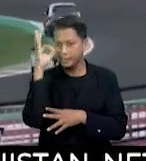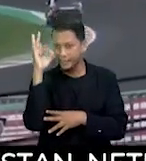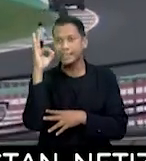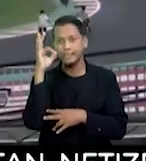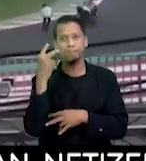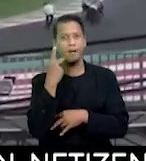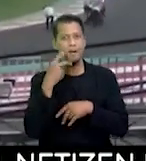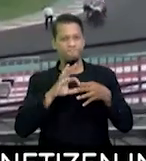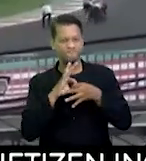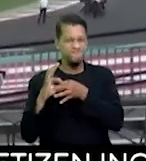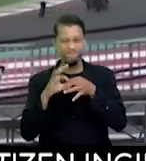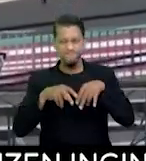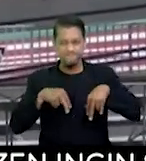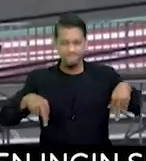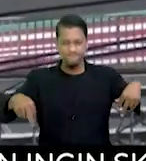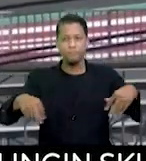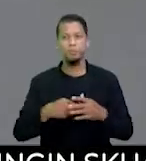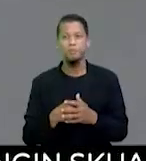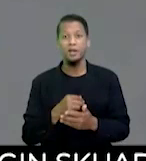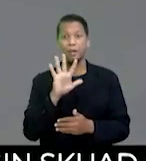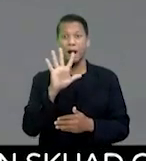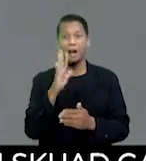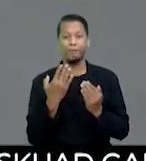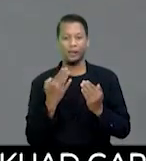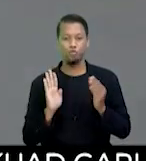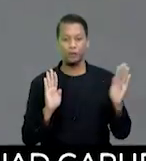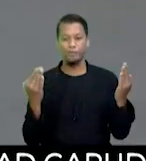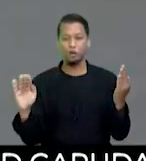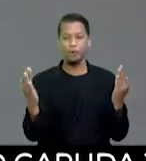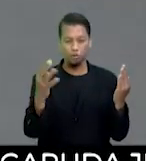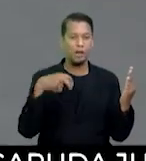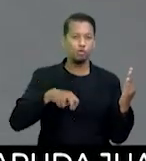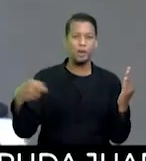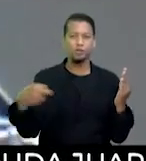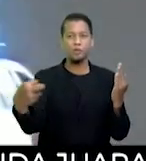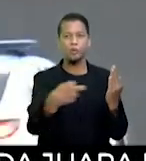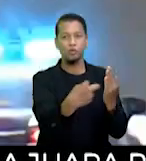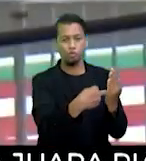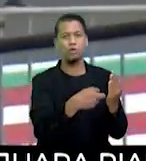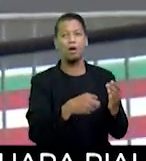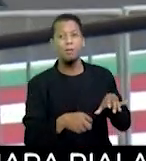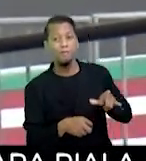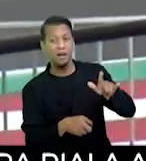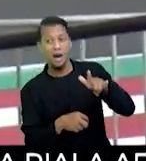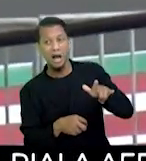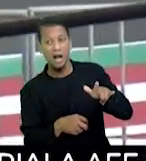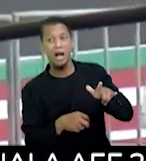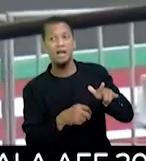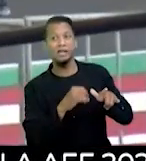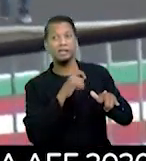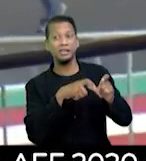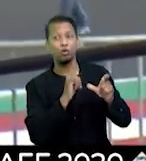penjagaan di 5 pintu masuk Pulau Lombok, Nusa Tenggara Barat, termasuk diantaranya Bandara Zainuddin Abdul Majid, Pelabuhan Lembar, Gilimas,